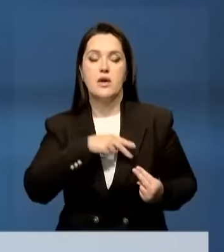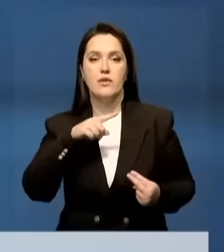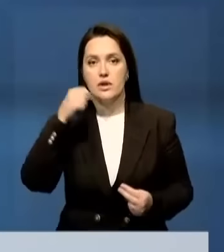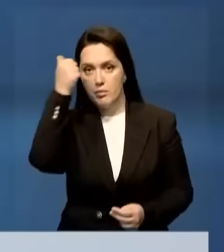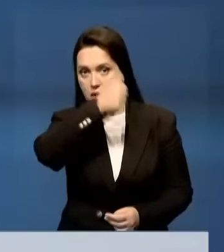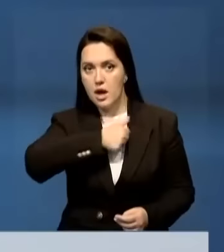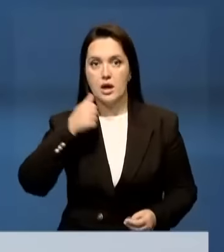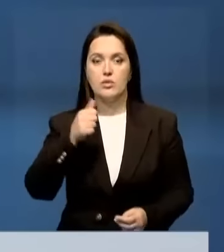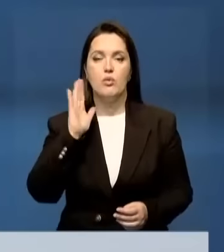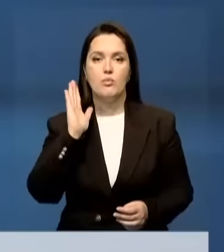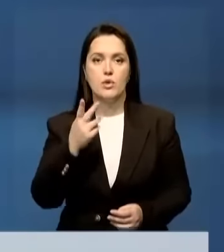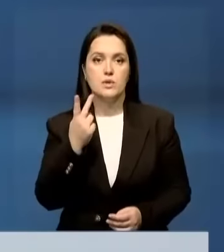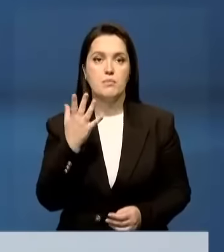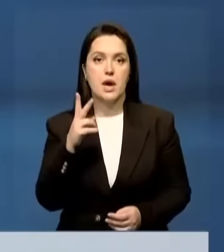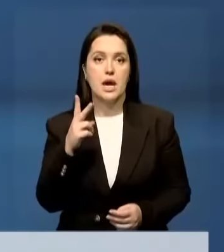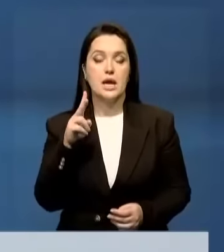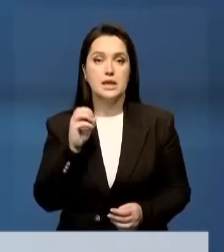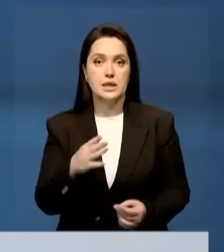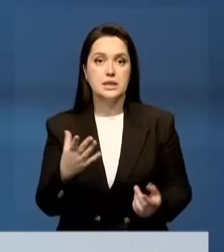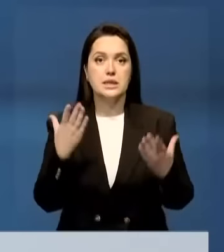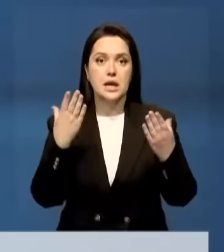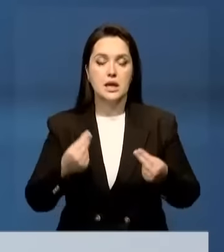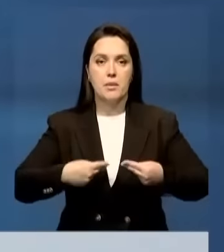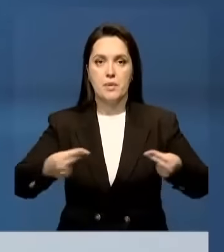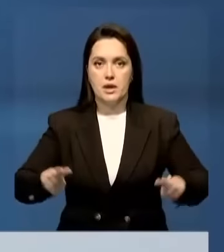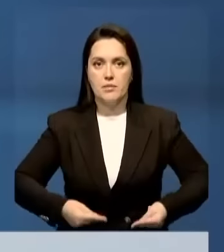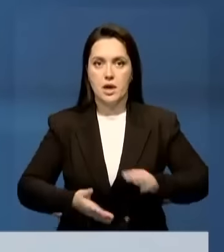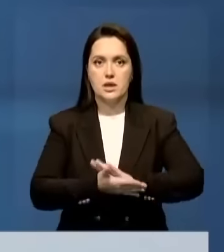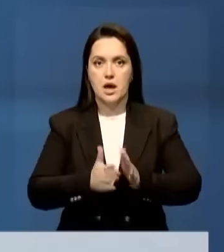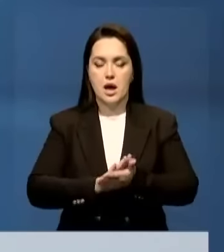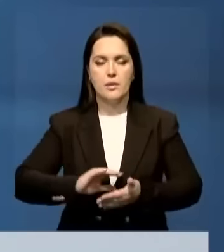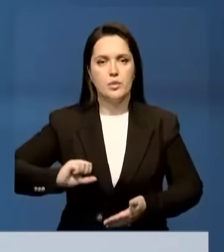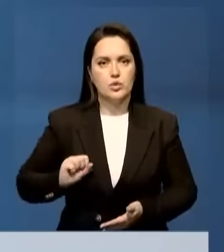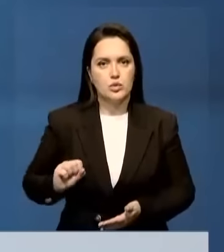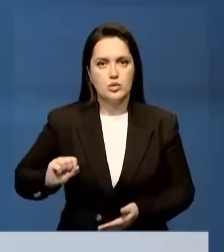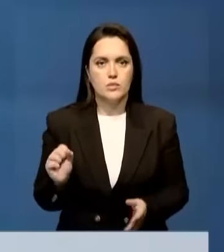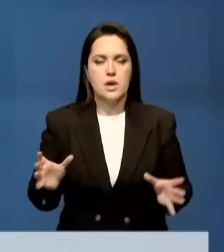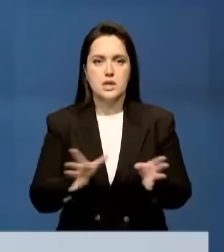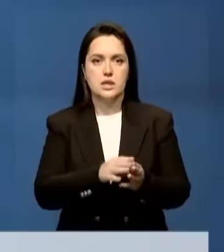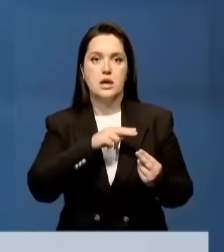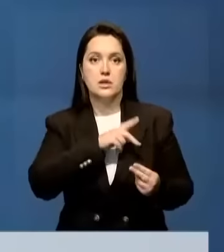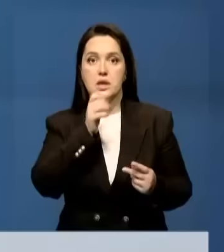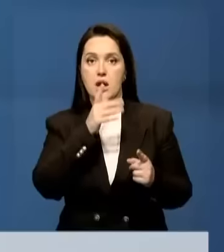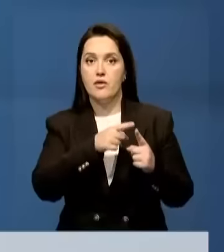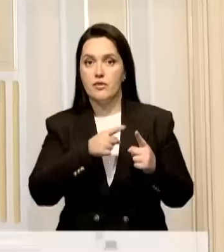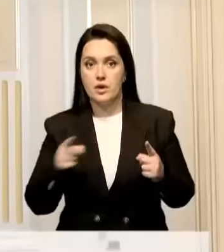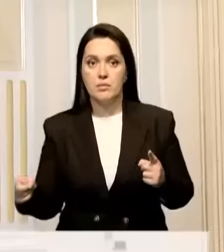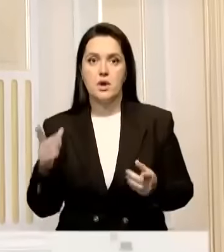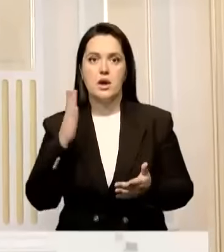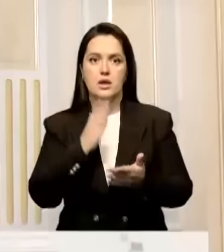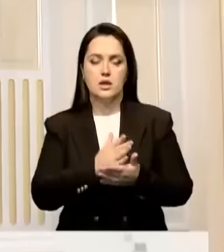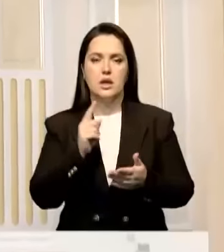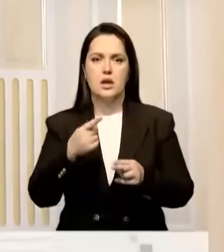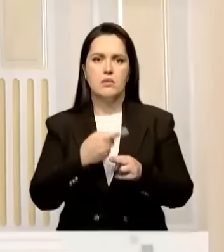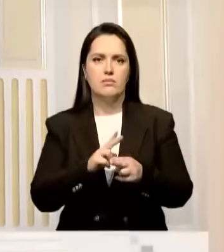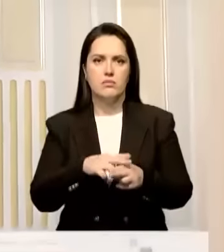сотрудничестве. В этом году наши страны отмечают 25-летие со дня подписания договора о дружбе и сотрудничестве. За это время